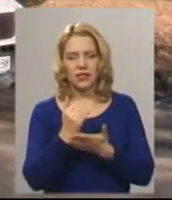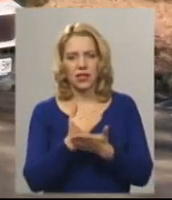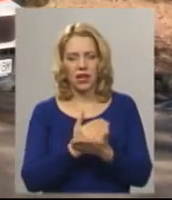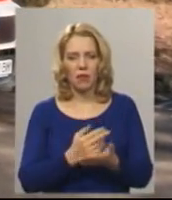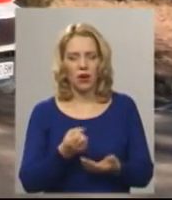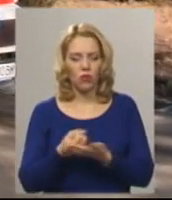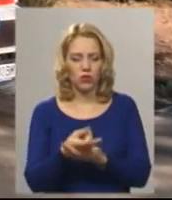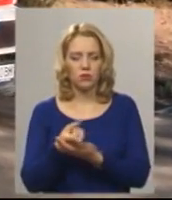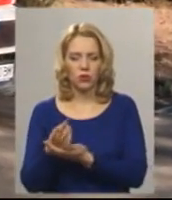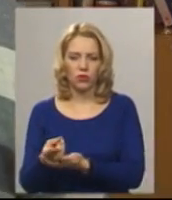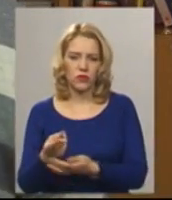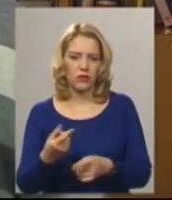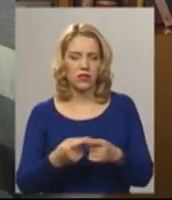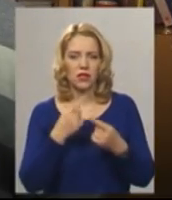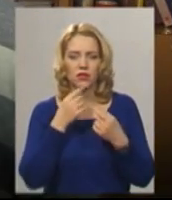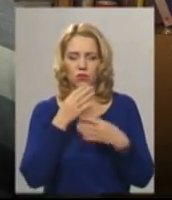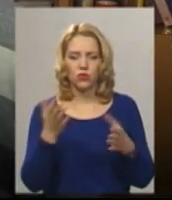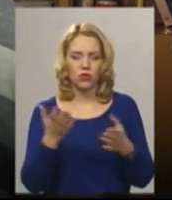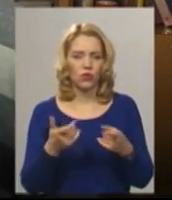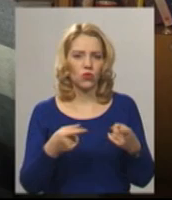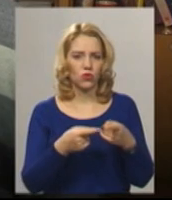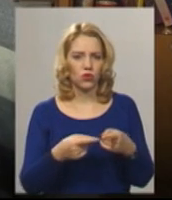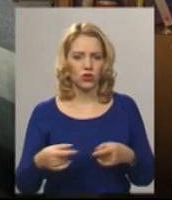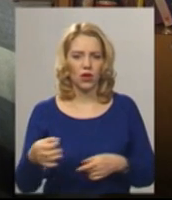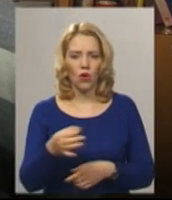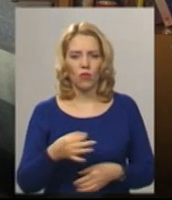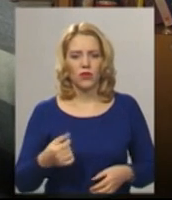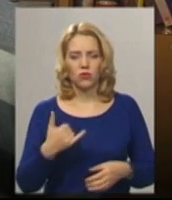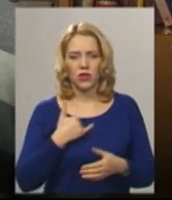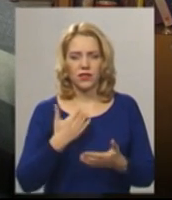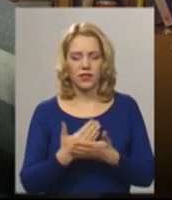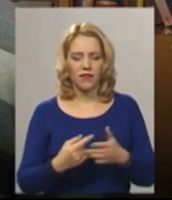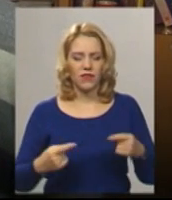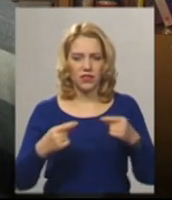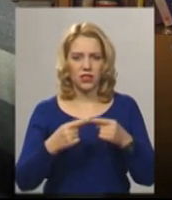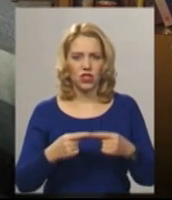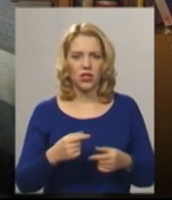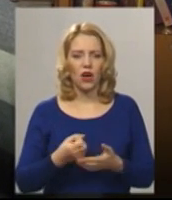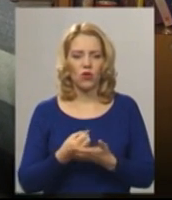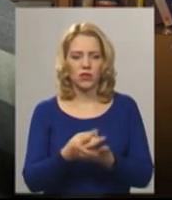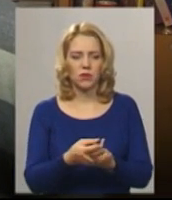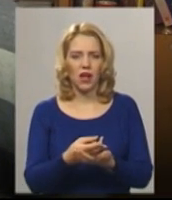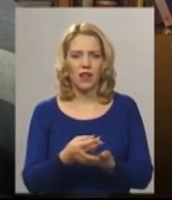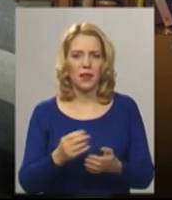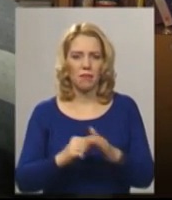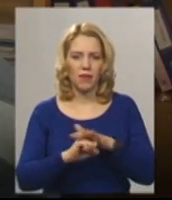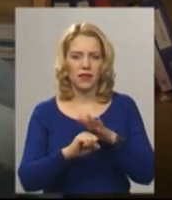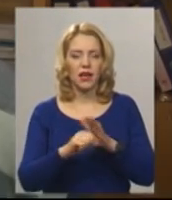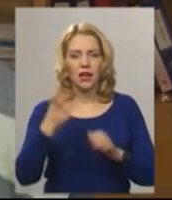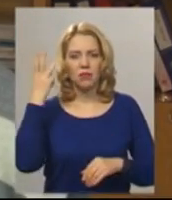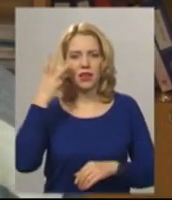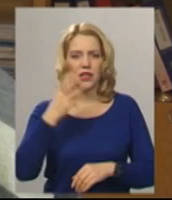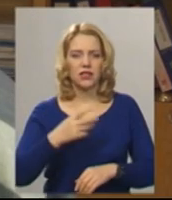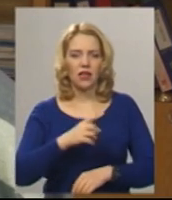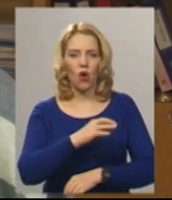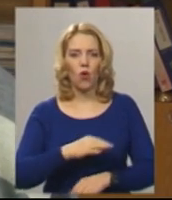з будь-якого куточка області. У нас визначена в області госпітальна база, це Хмельницька міська інфекційна лікарня.